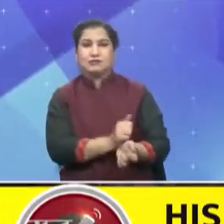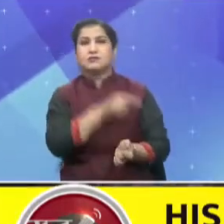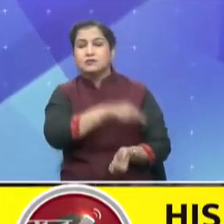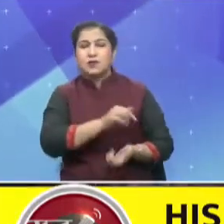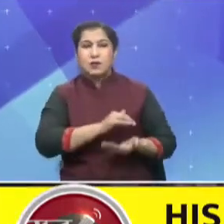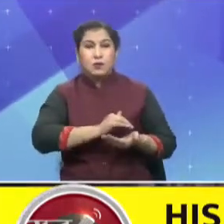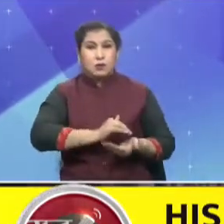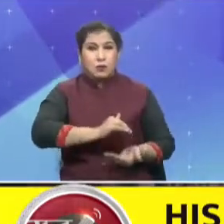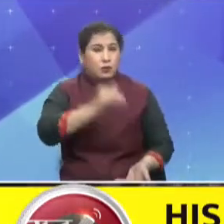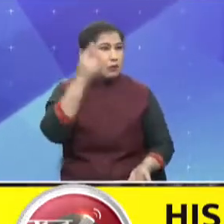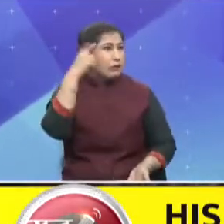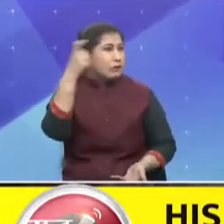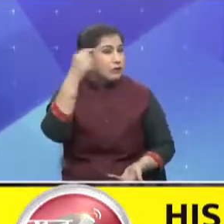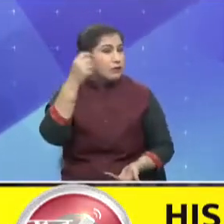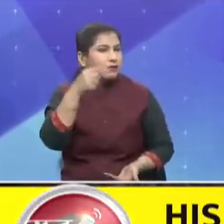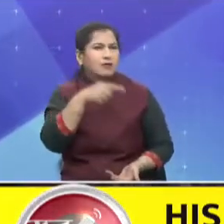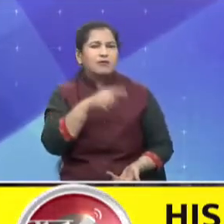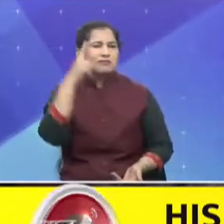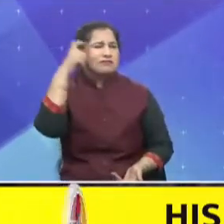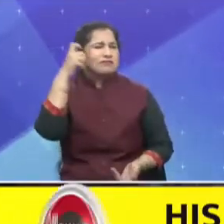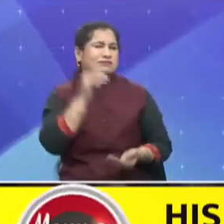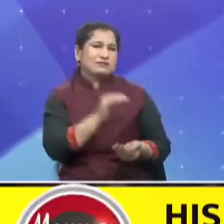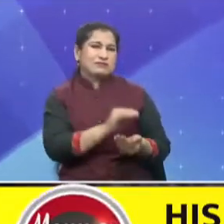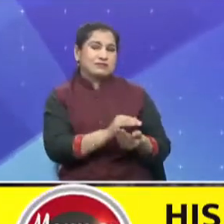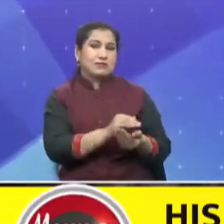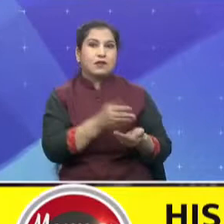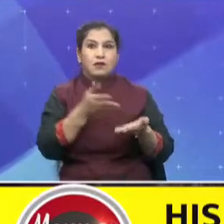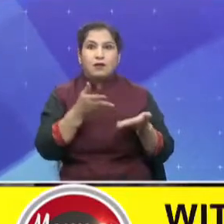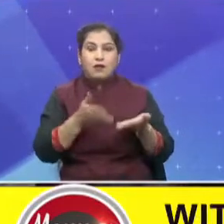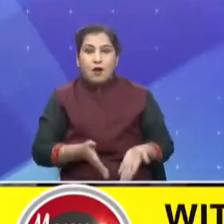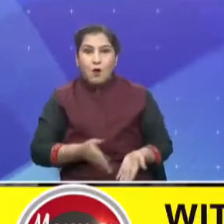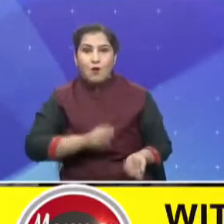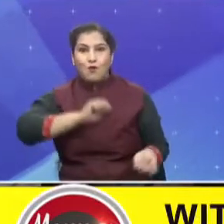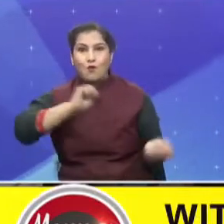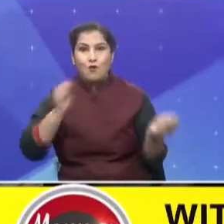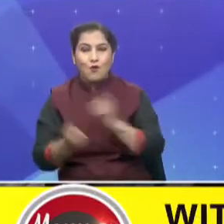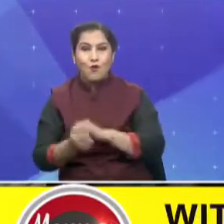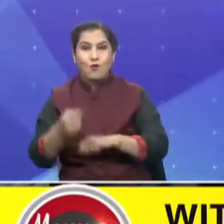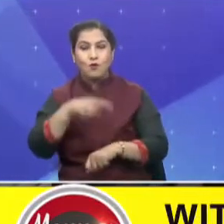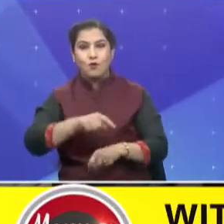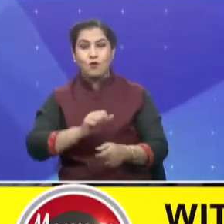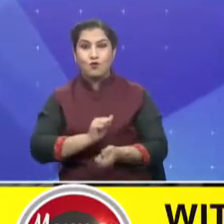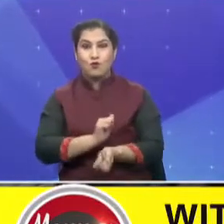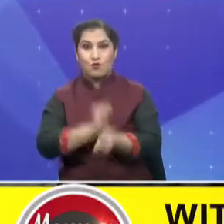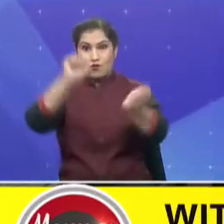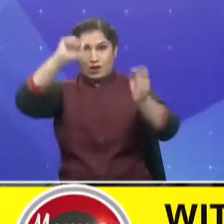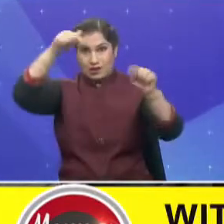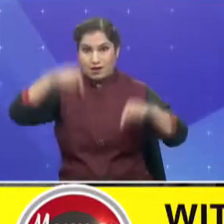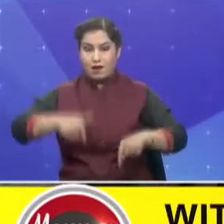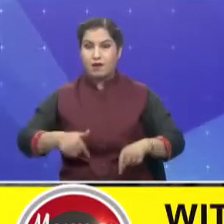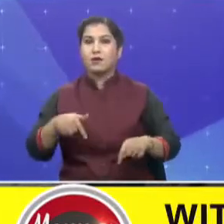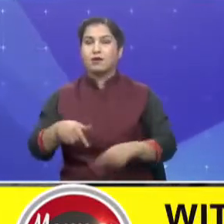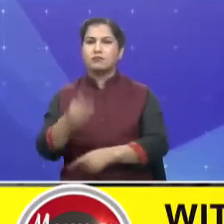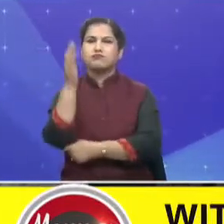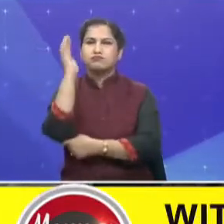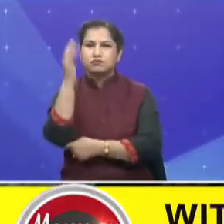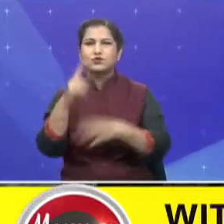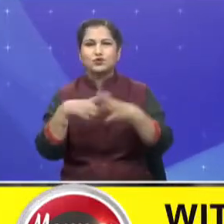वो सपना तब सपना ही रह गया। समय के साथ विठलाचार्य जी लेक्चरर